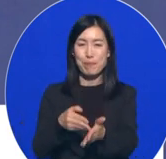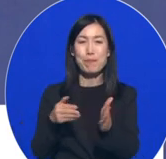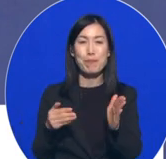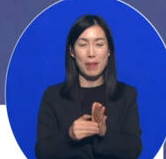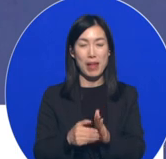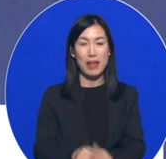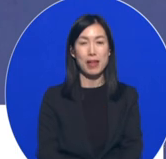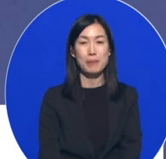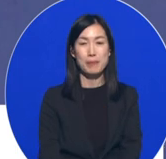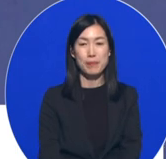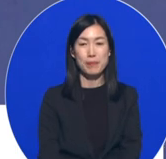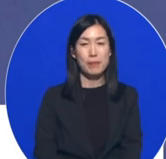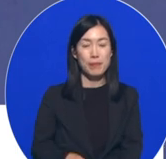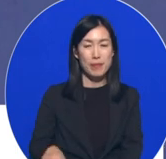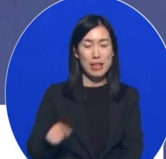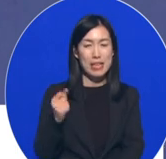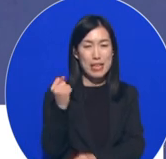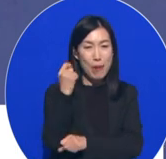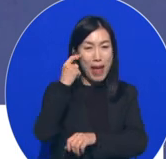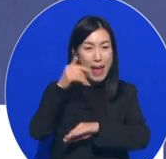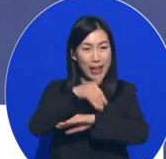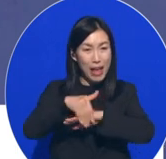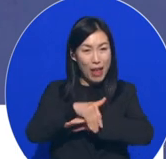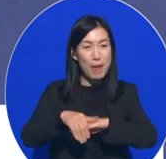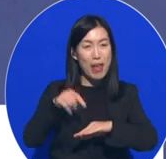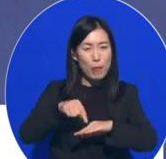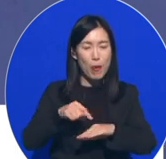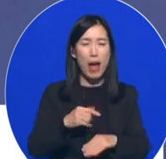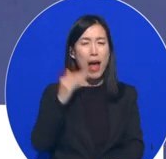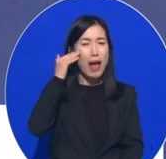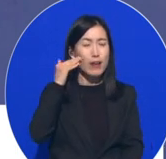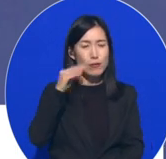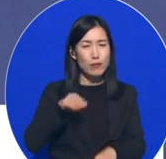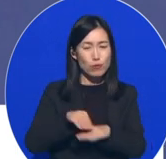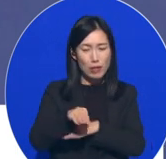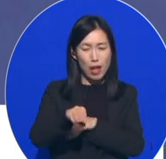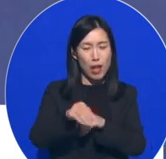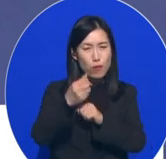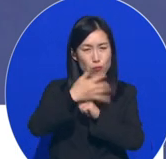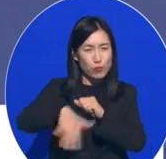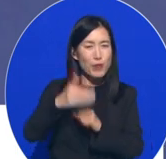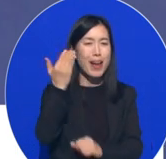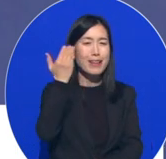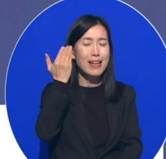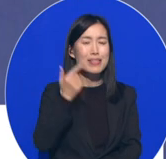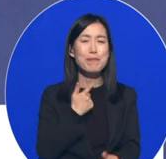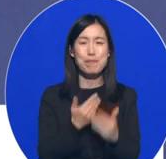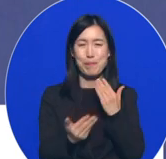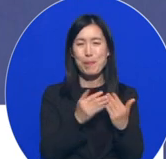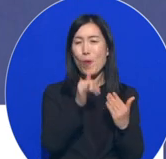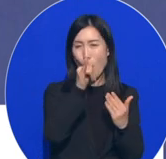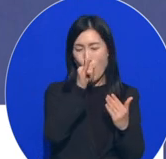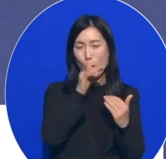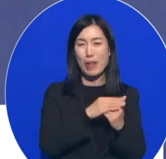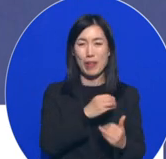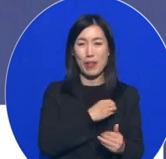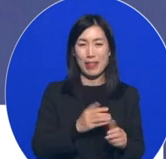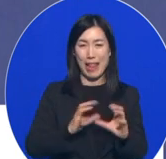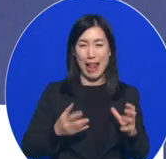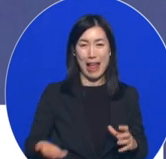이니셔티브는 우리의 스마트 모빌리티 지식과 경험을 펙 회원국들과 공유하는